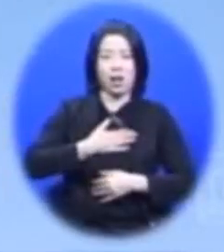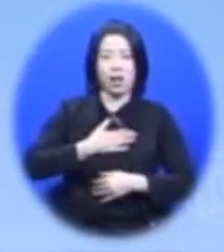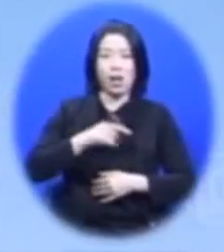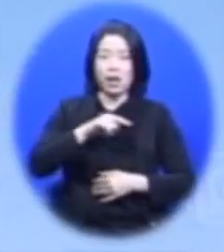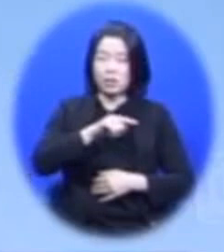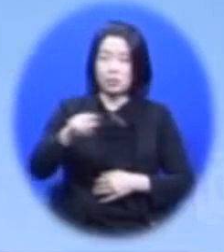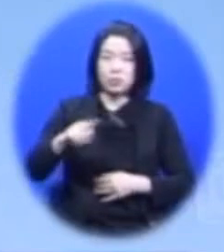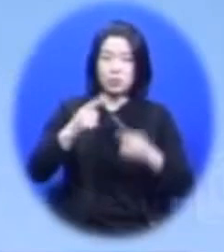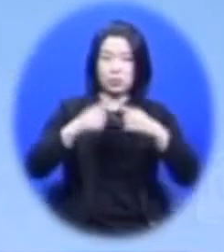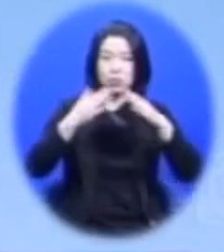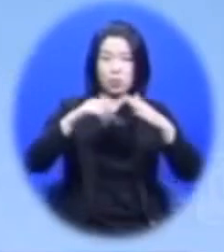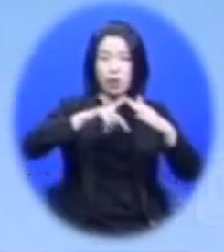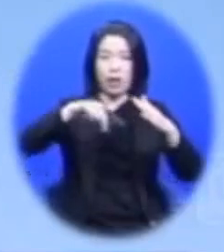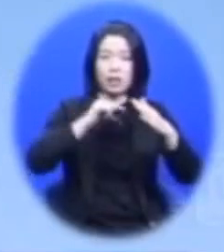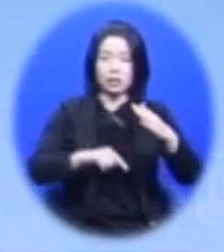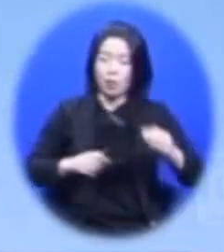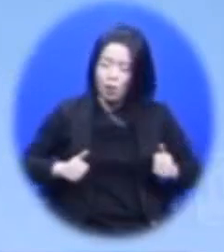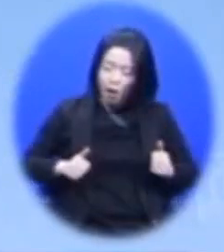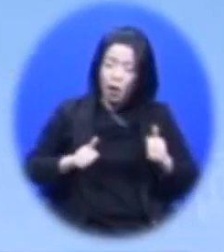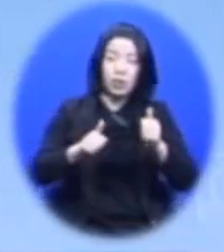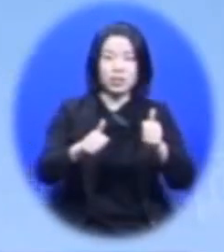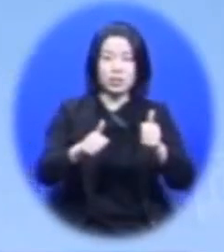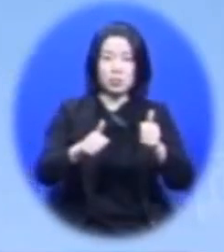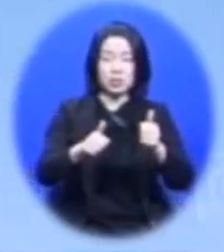그분들은 교회에서 그렇게 열심히